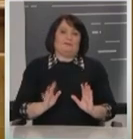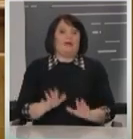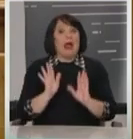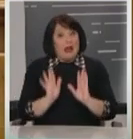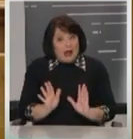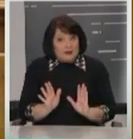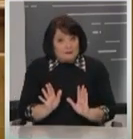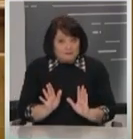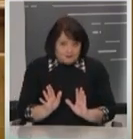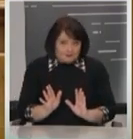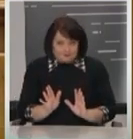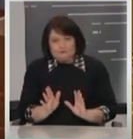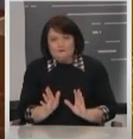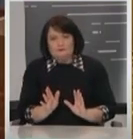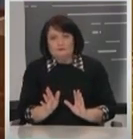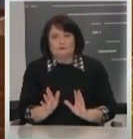όμως